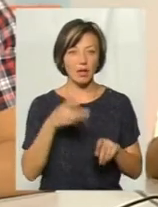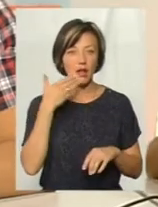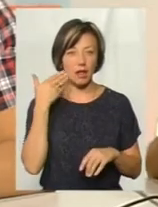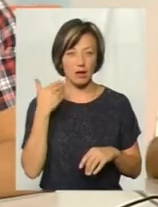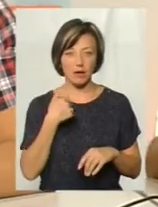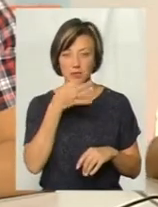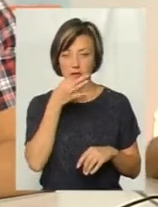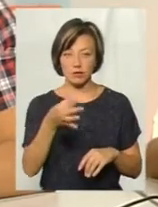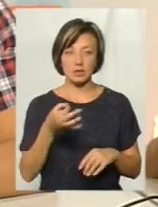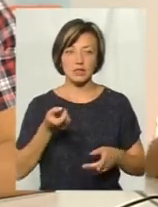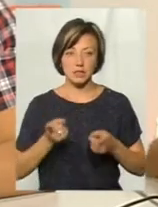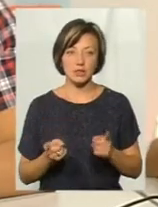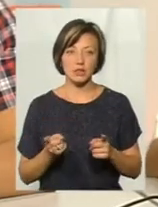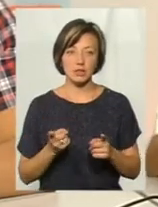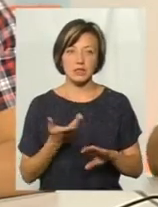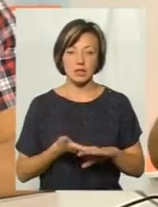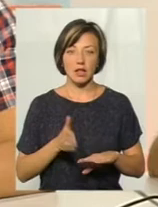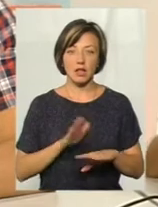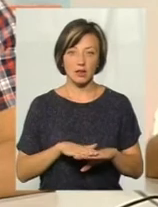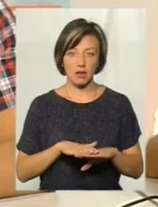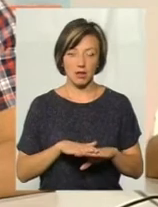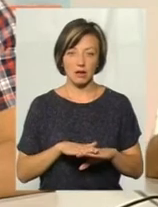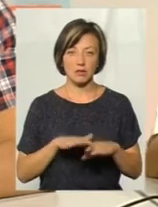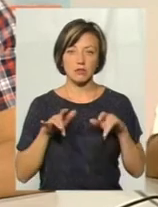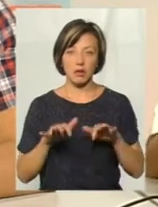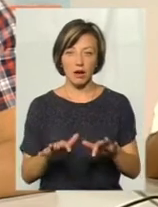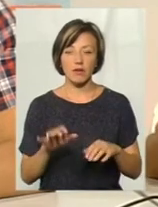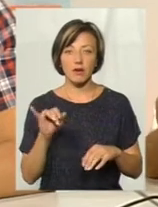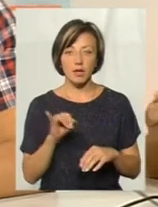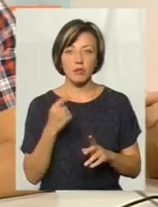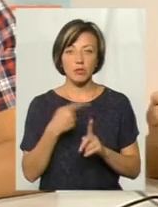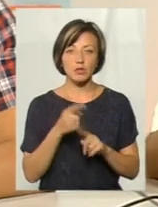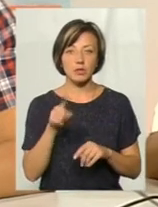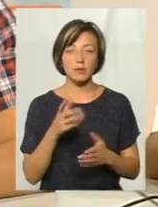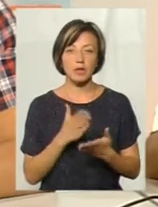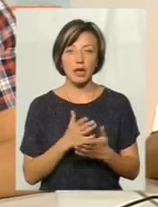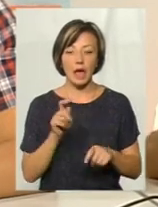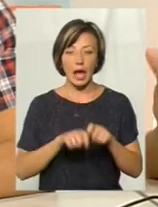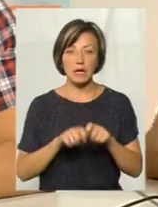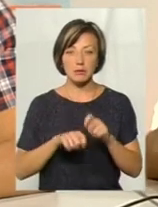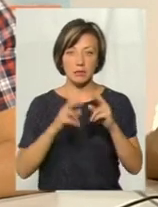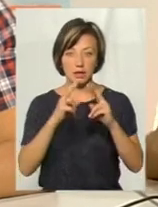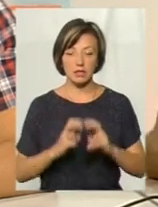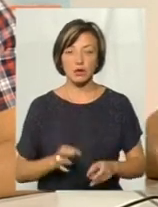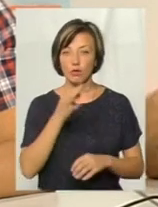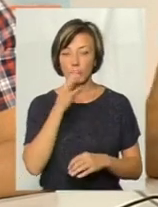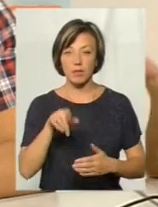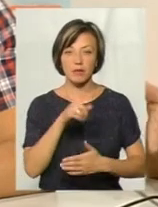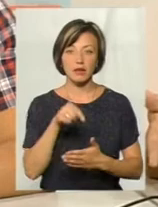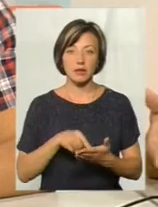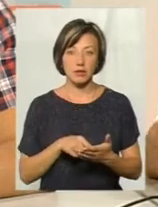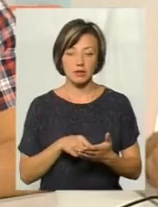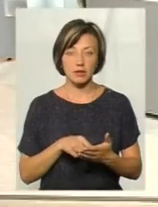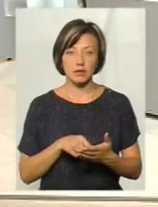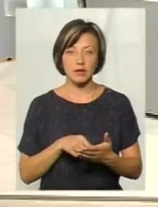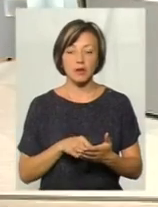я скажу, що це дійсно це складна справа. От. Плюс там ще є експертиза. Любе питання вони